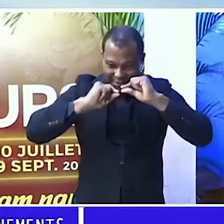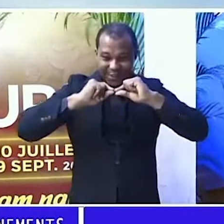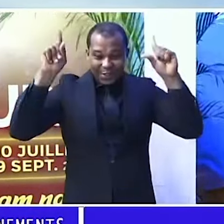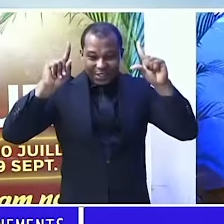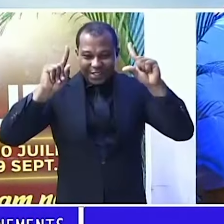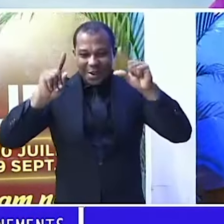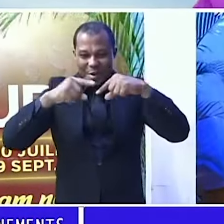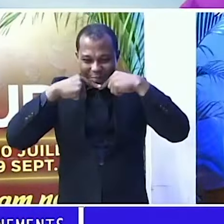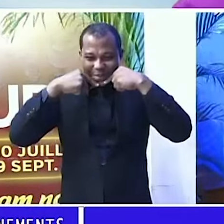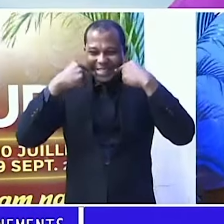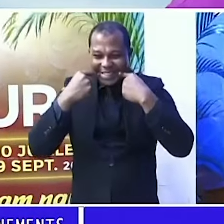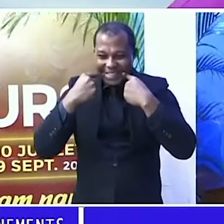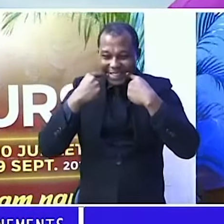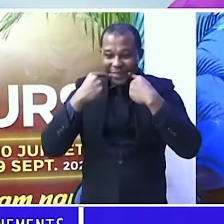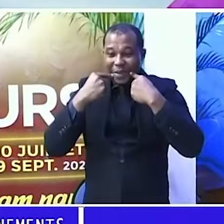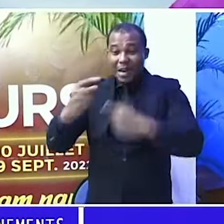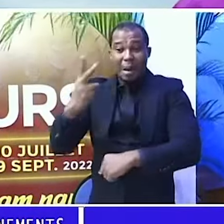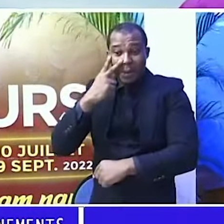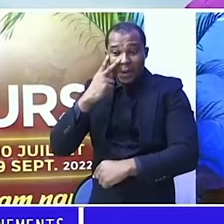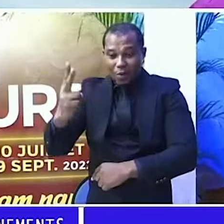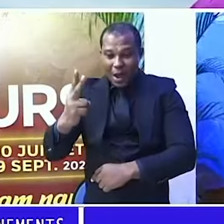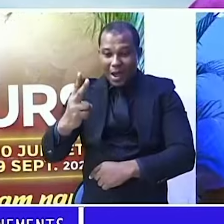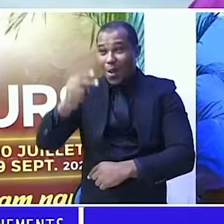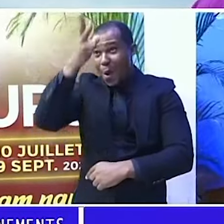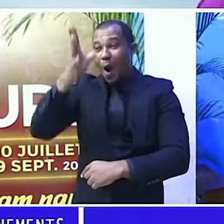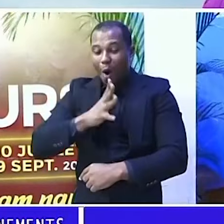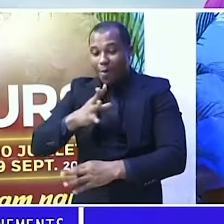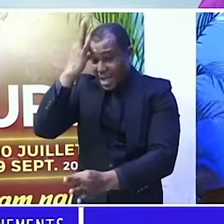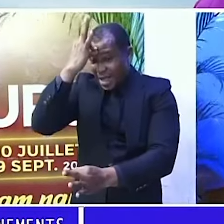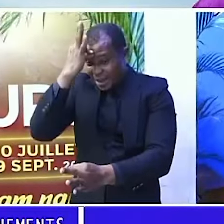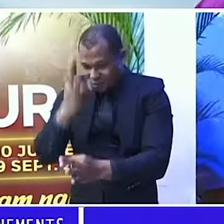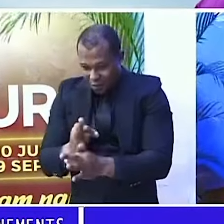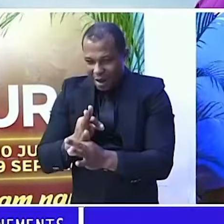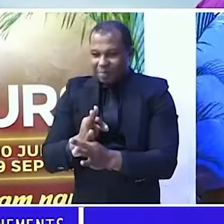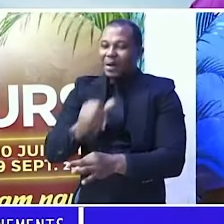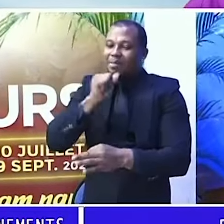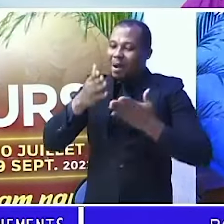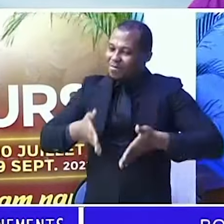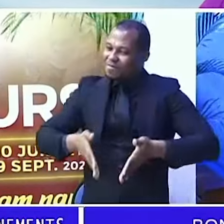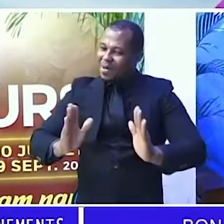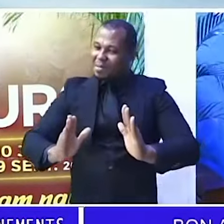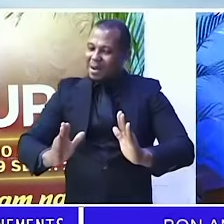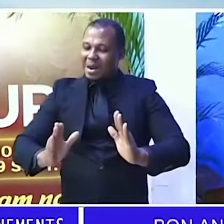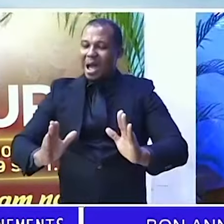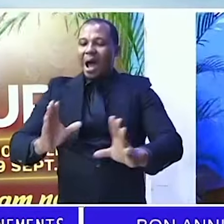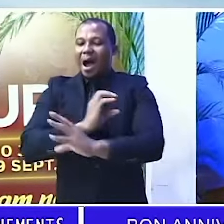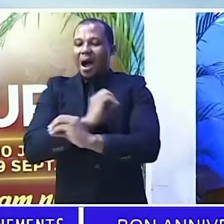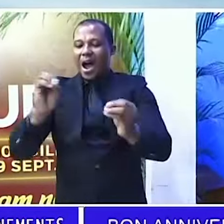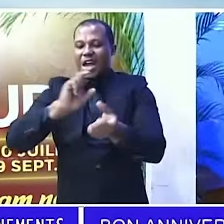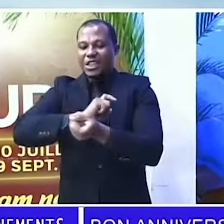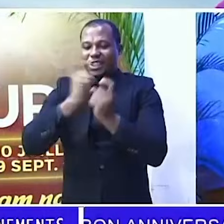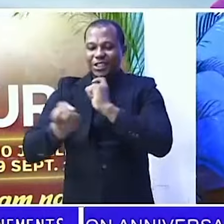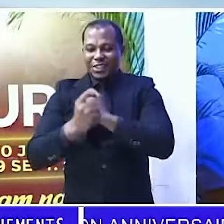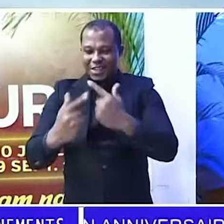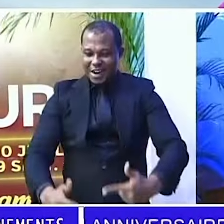sourire. Parce que je suis un homme de foi qui n'a pas quitté un rien bouleversé, mon mien. Et je me dit que